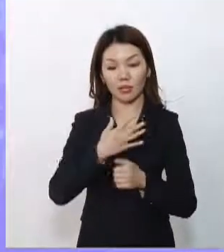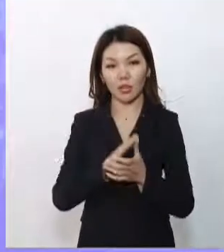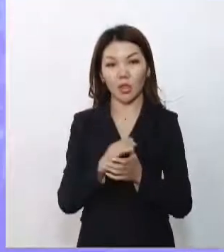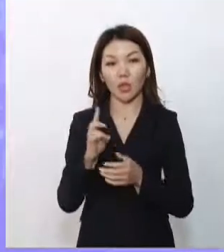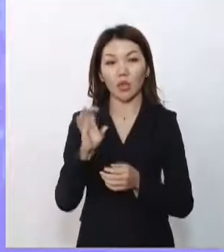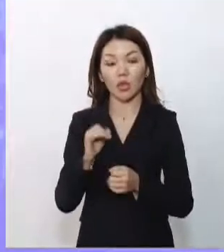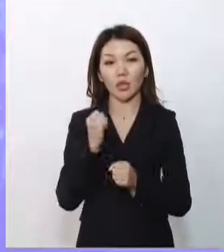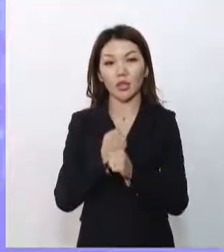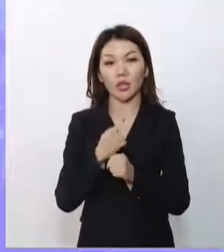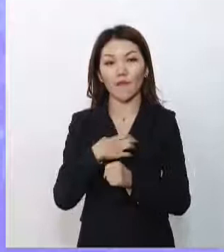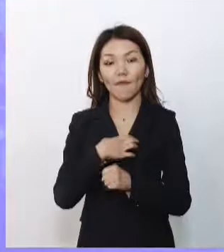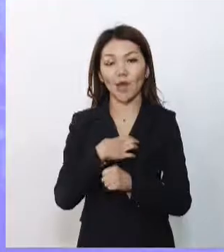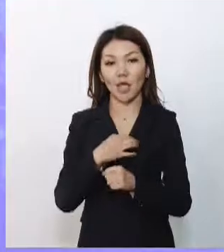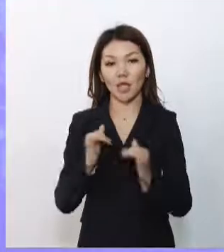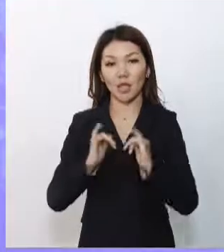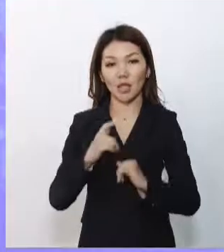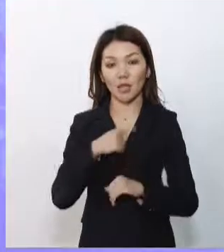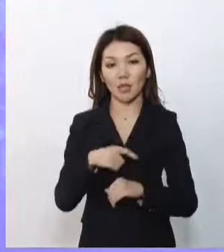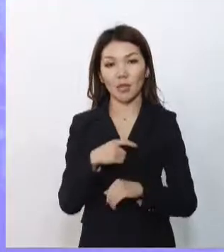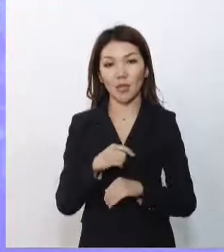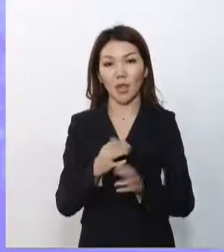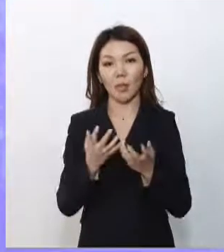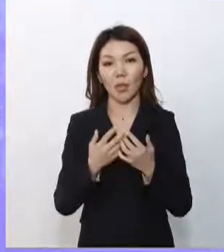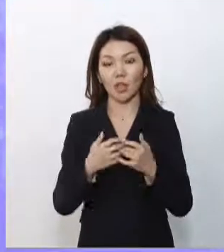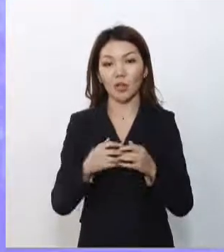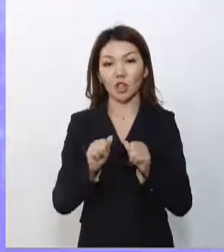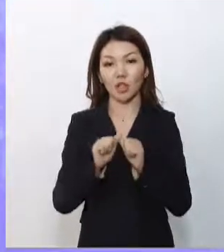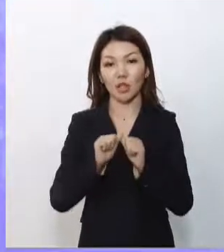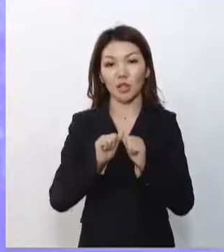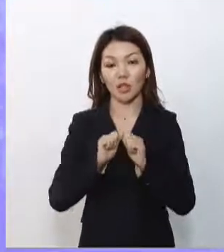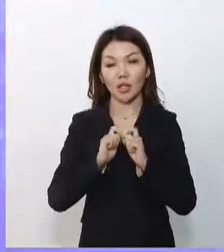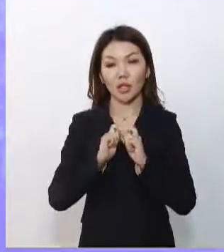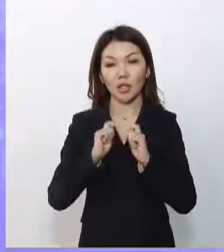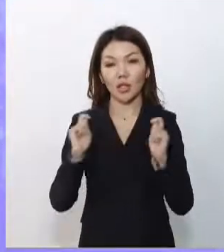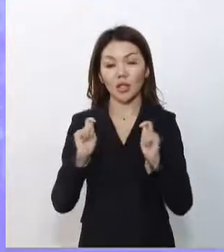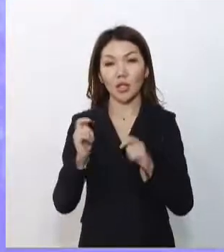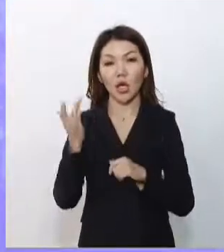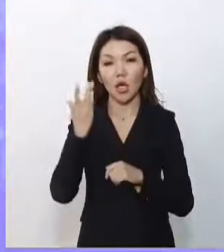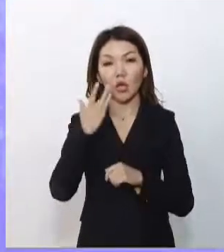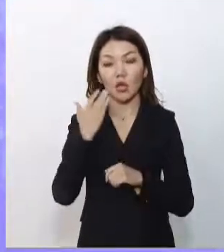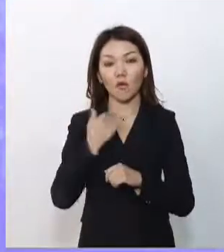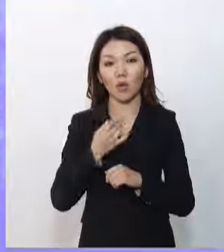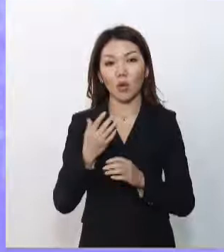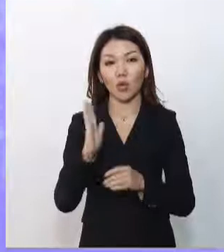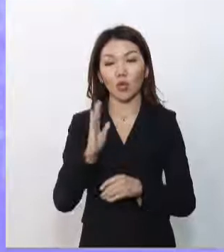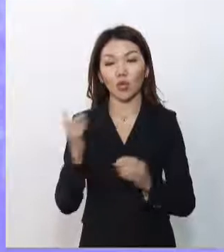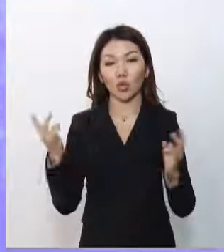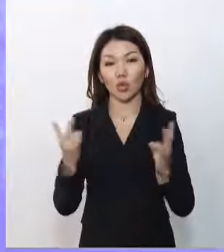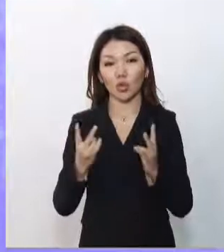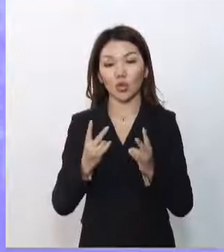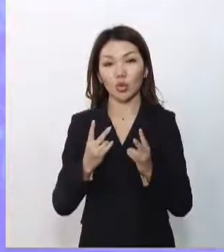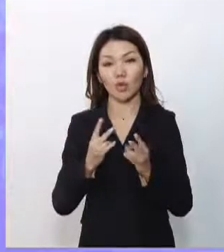для себя важное математическое открытие, которая вам пригодится в дальнейшем